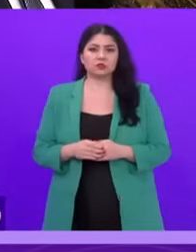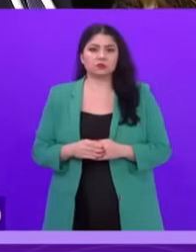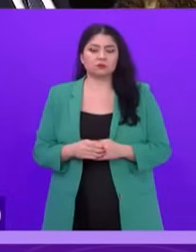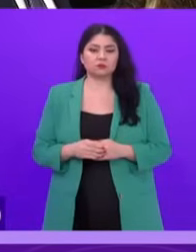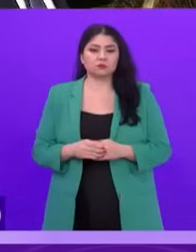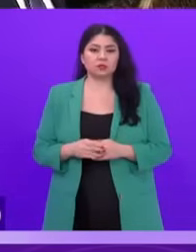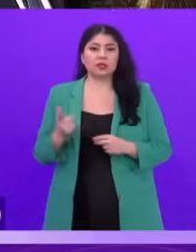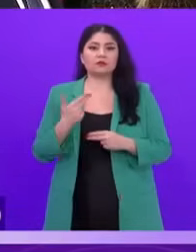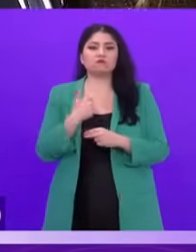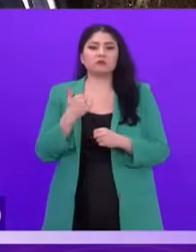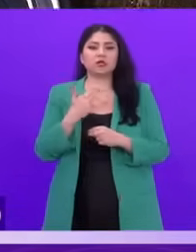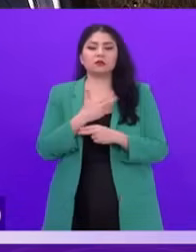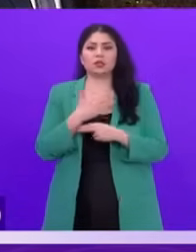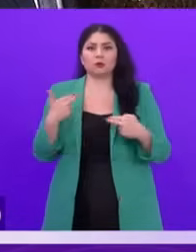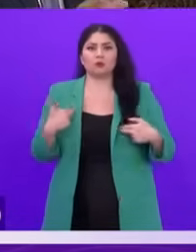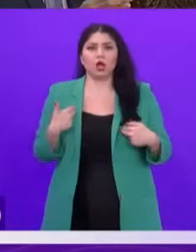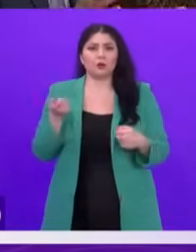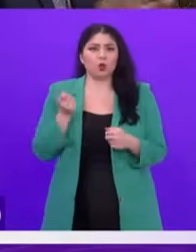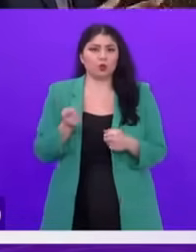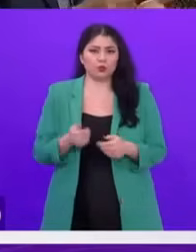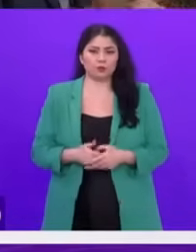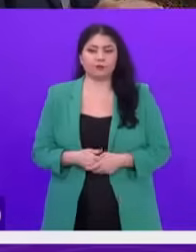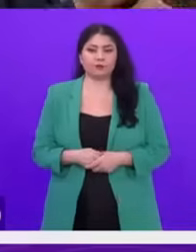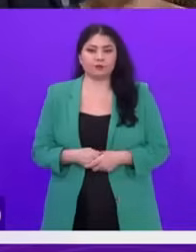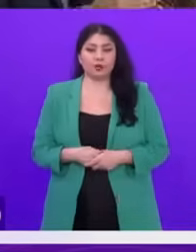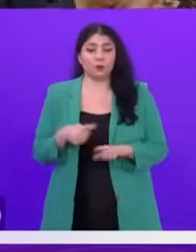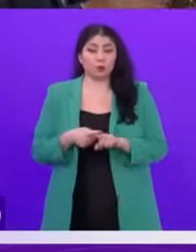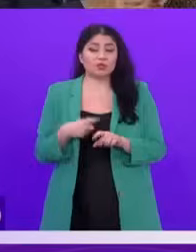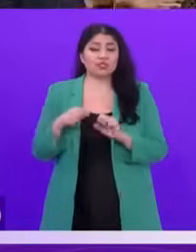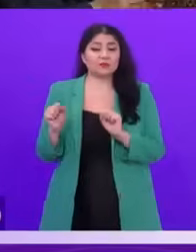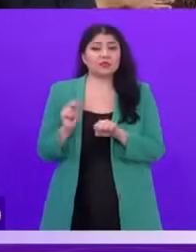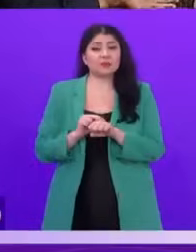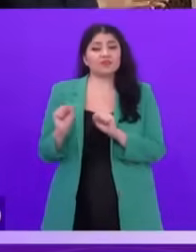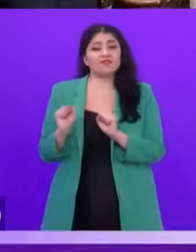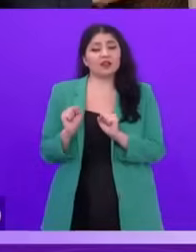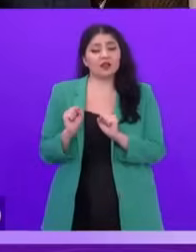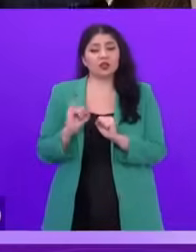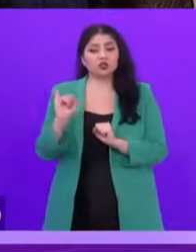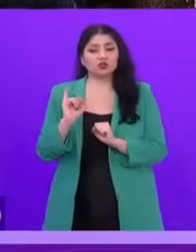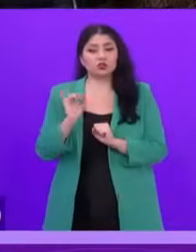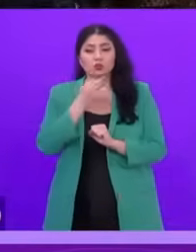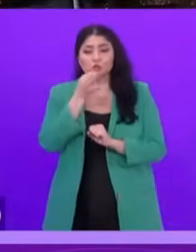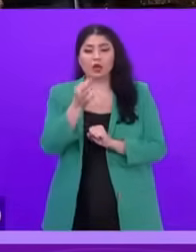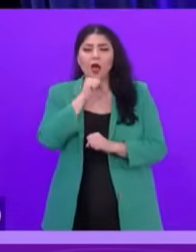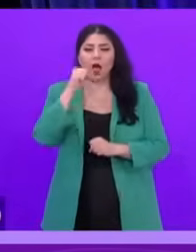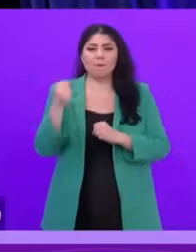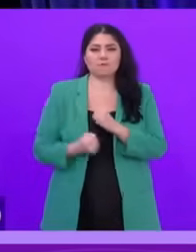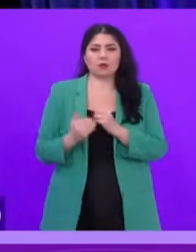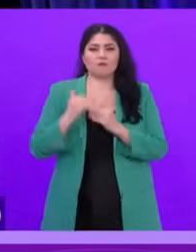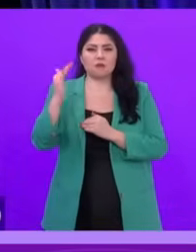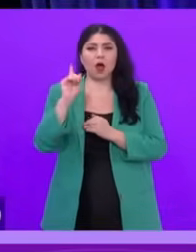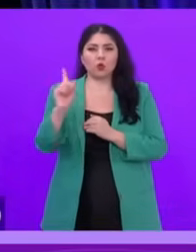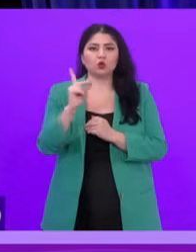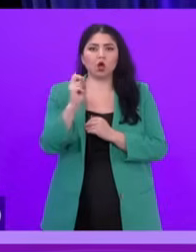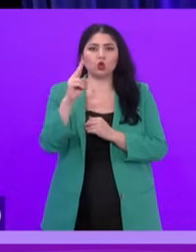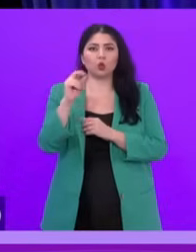decidenți din actul justiției. Și în fine se tem cei care spun că ambiția supremă a lui Donald Trump ar fi aceea de